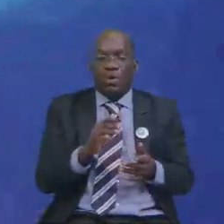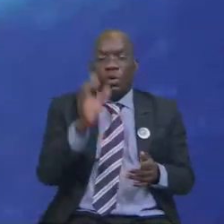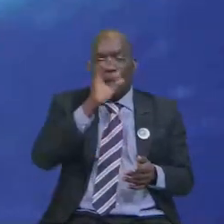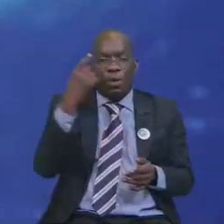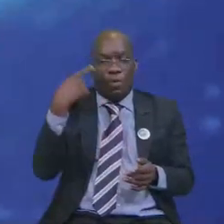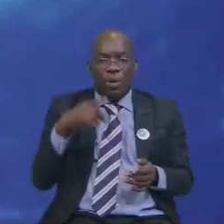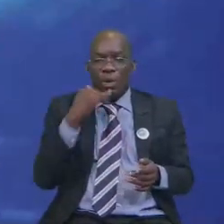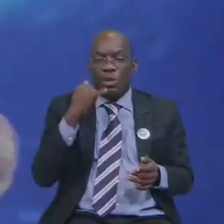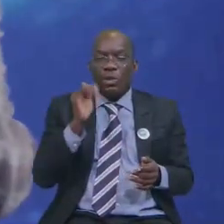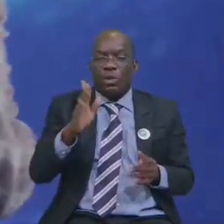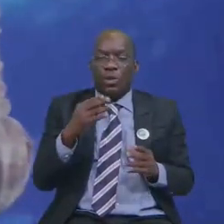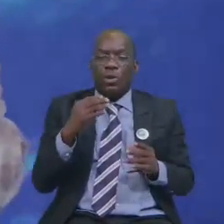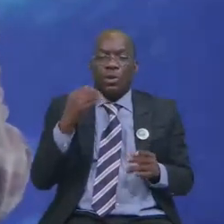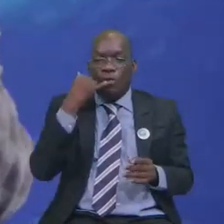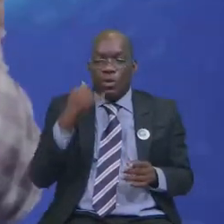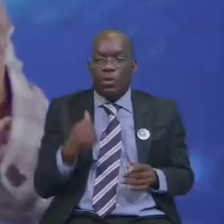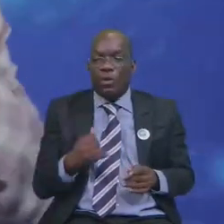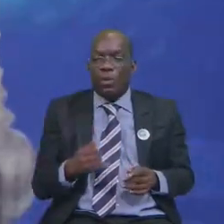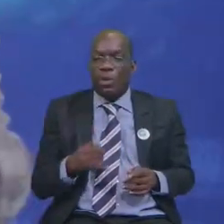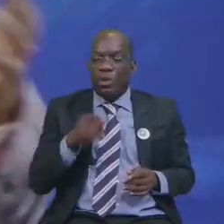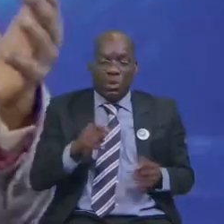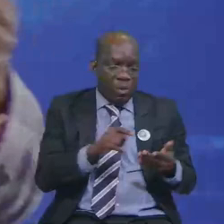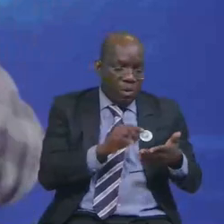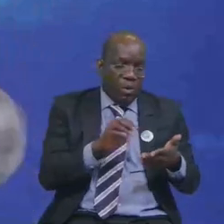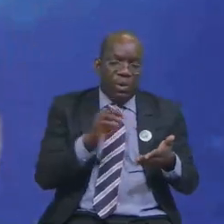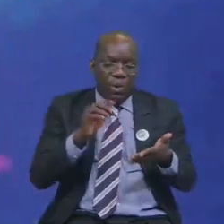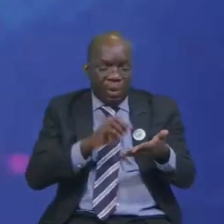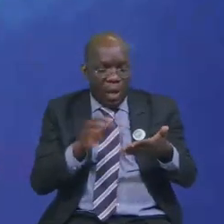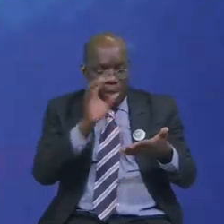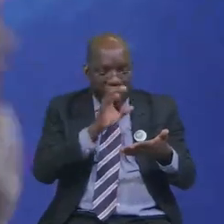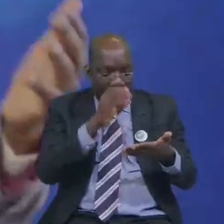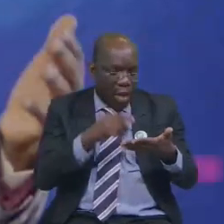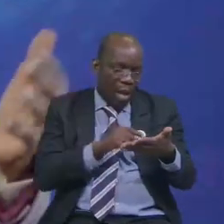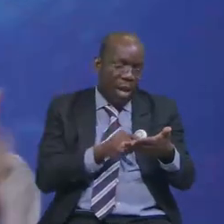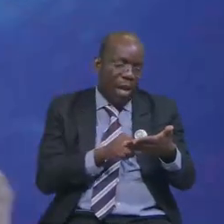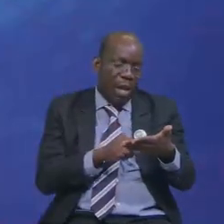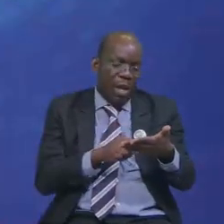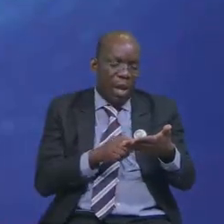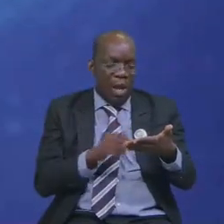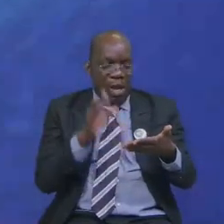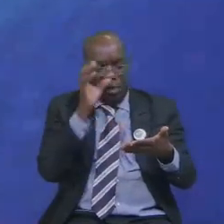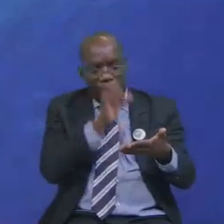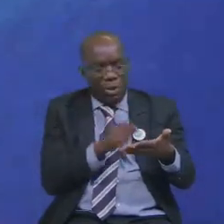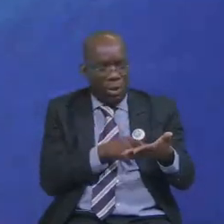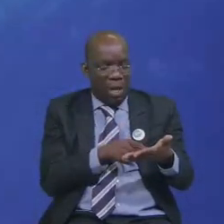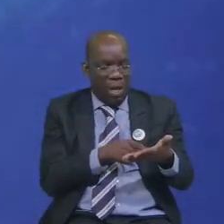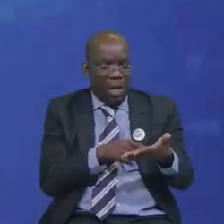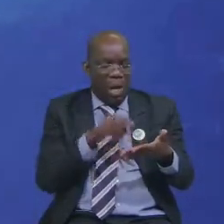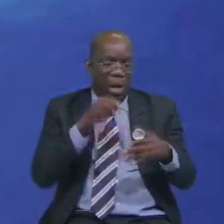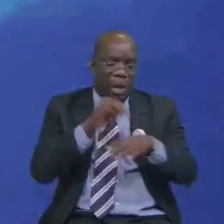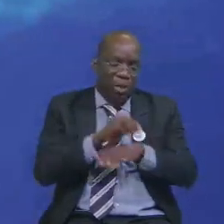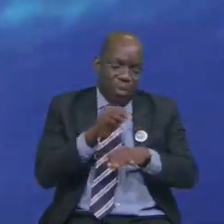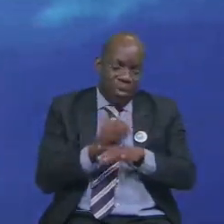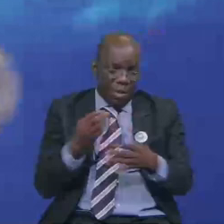et tu es en train de dérouler les messages les appels manqués il y a pas de discipline alors